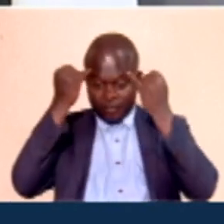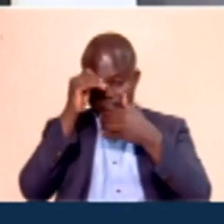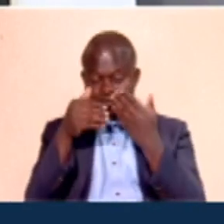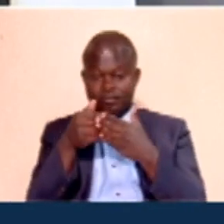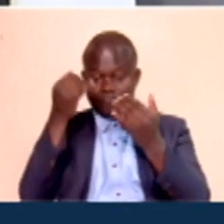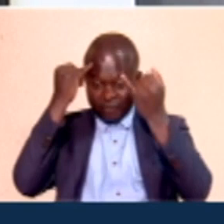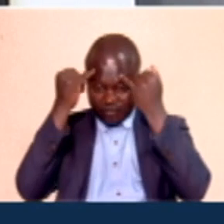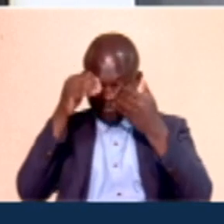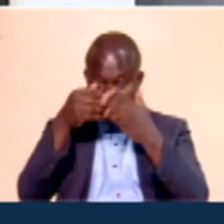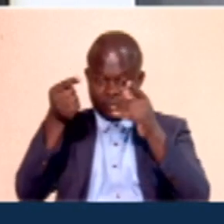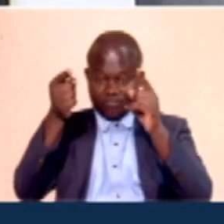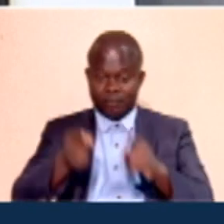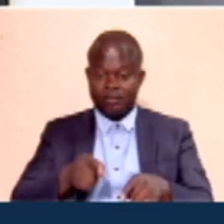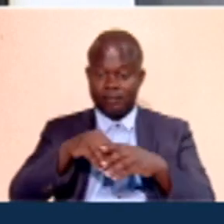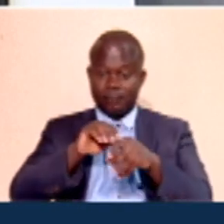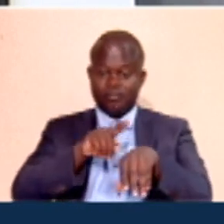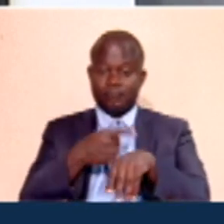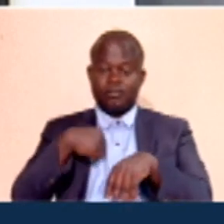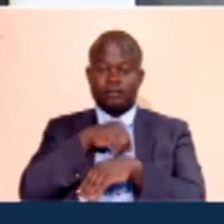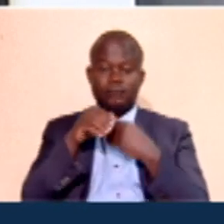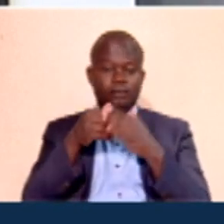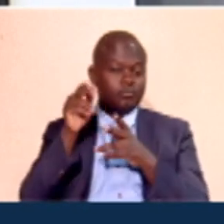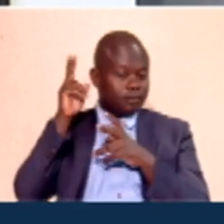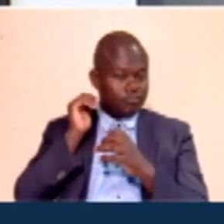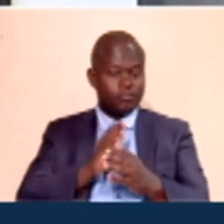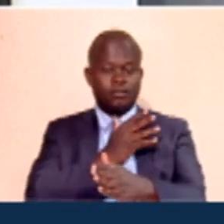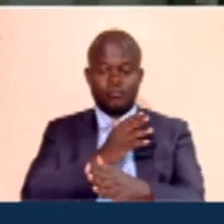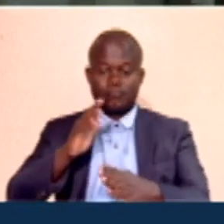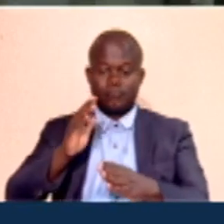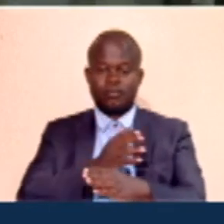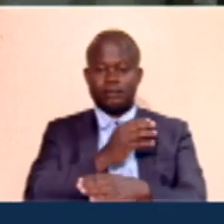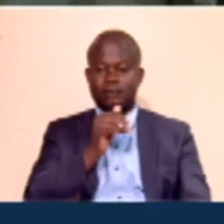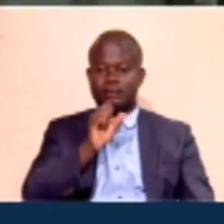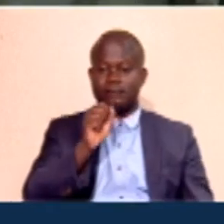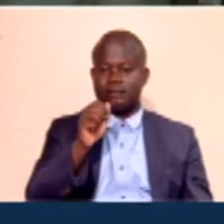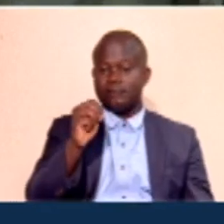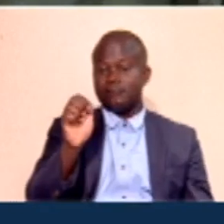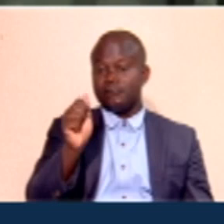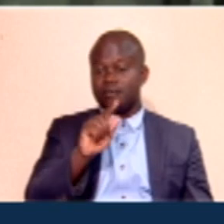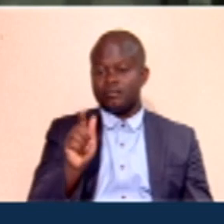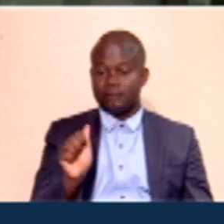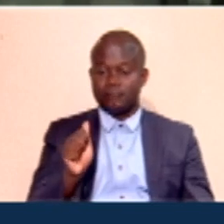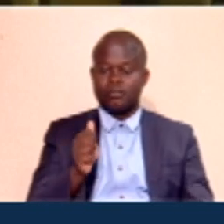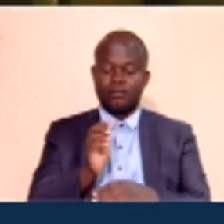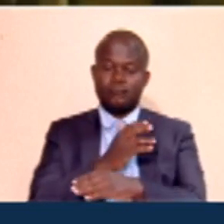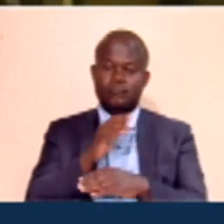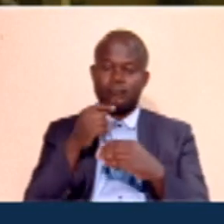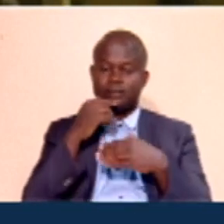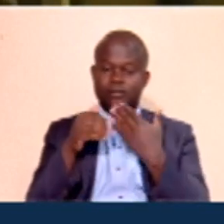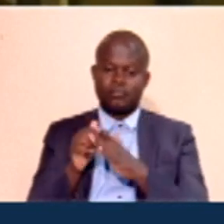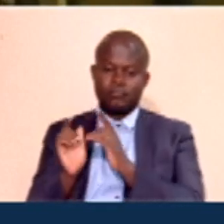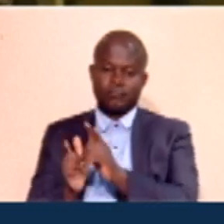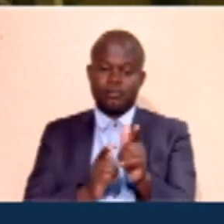ni igitekerezo cyaje ubwo numvaga indirimbo zisamaza za zindi zavugaga ku